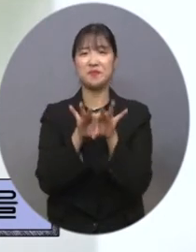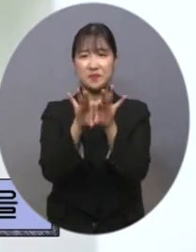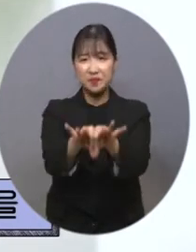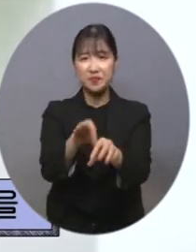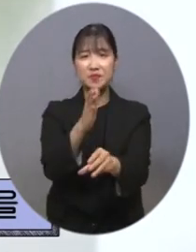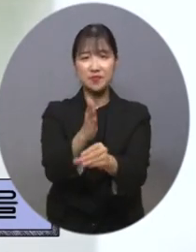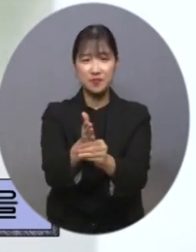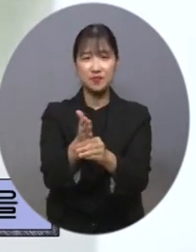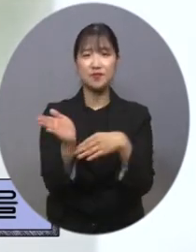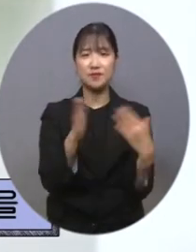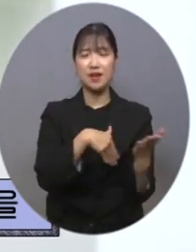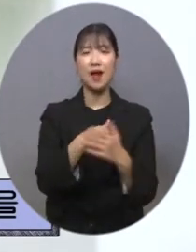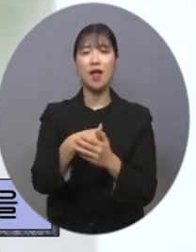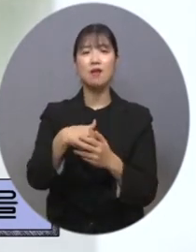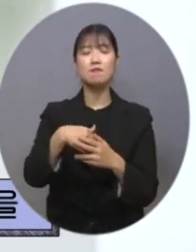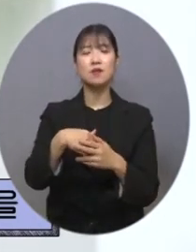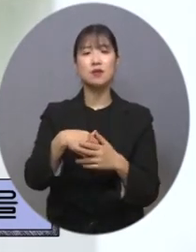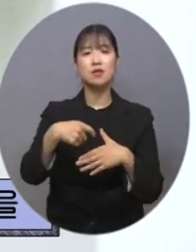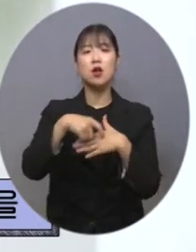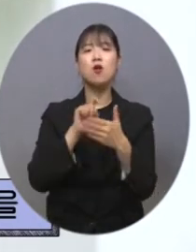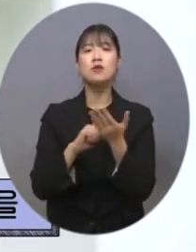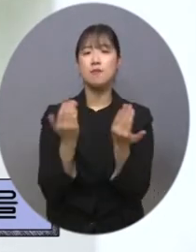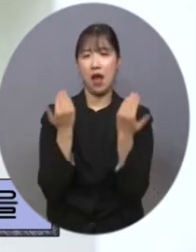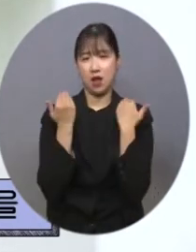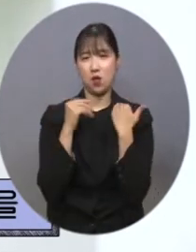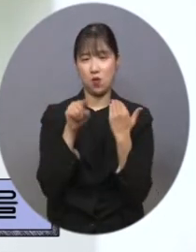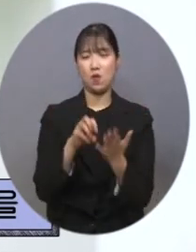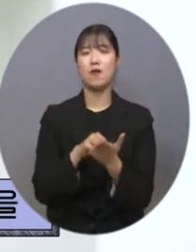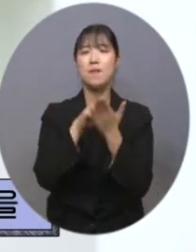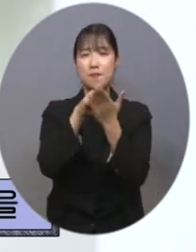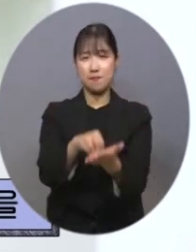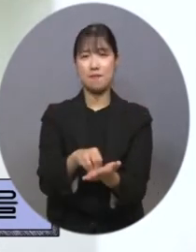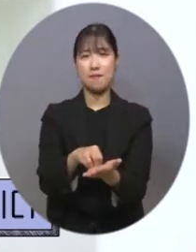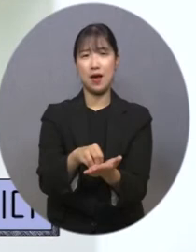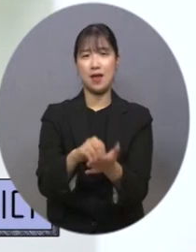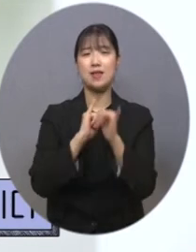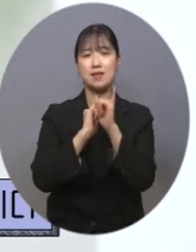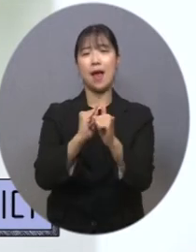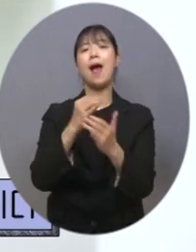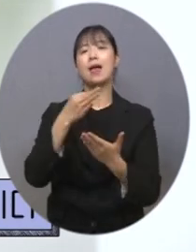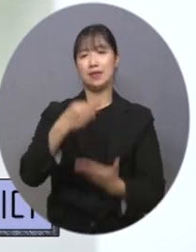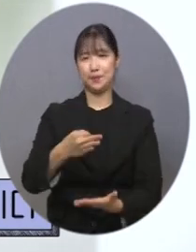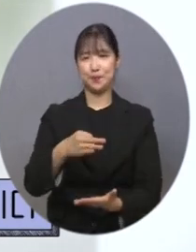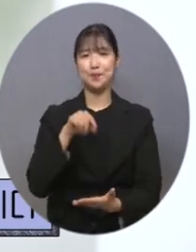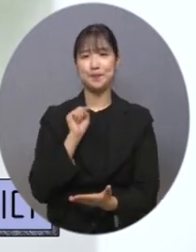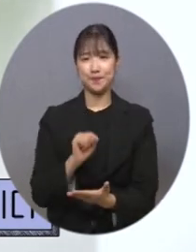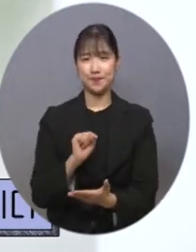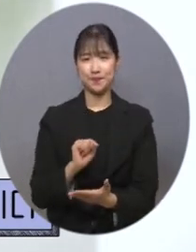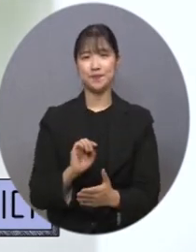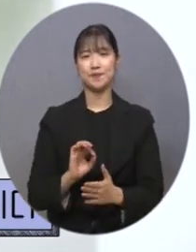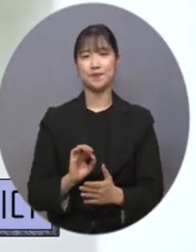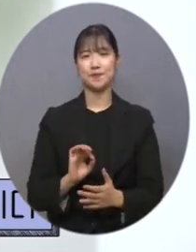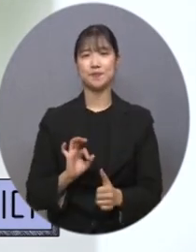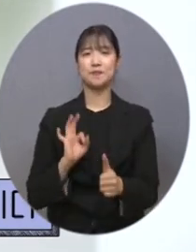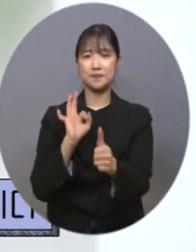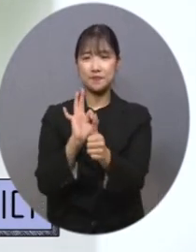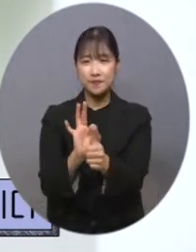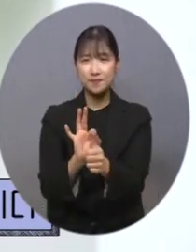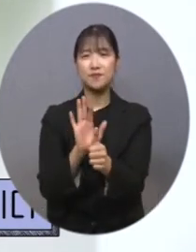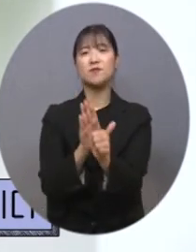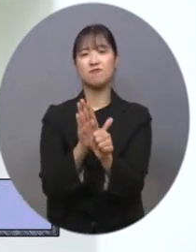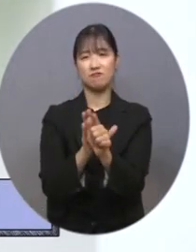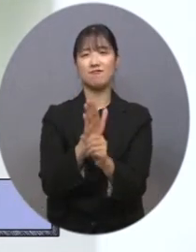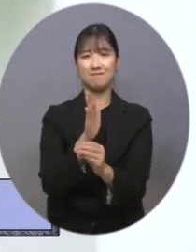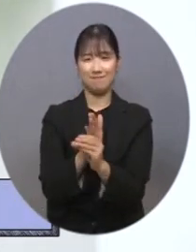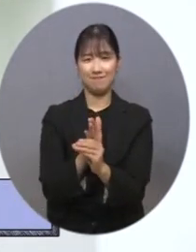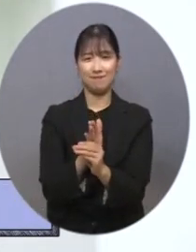마지막으로는 저희 성심학교에 저희들이 입학 장학금을 저희들이 좀 만들어가지고 저희들이 또 후원을